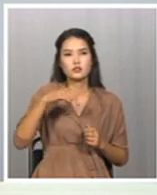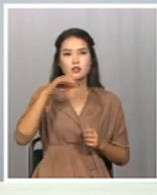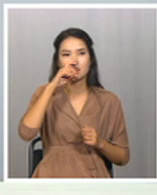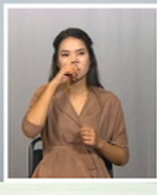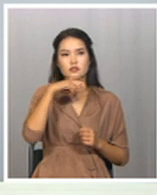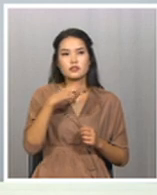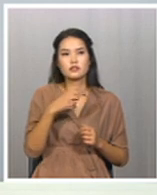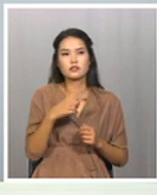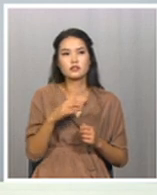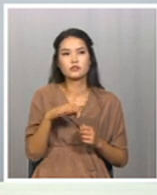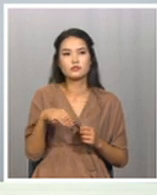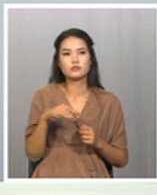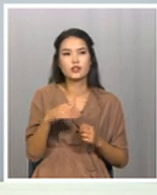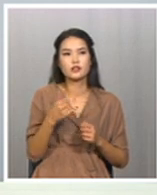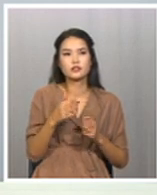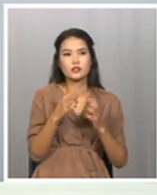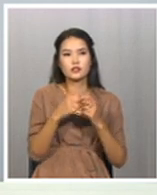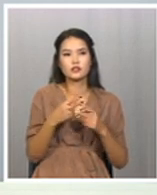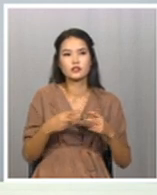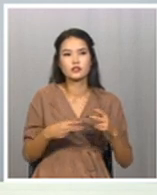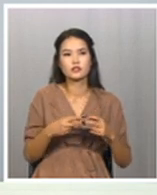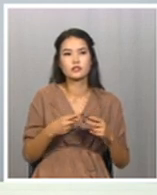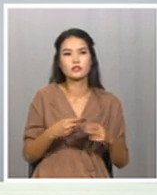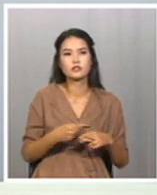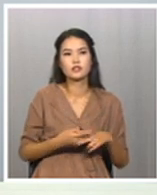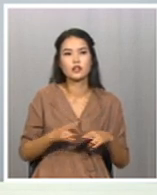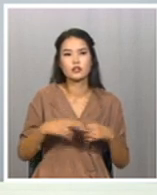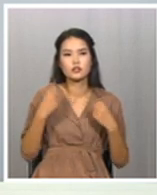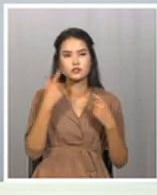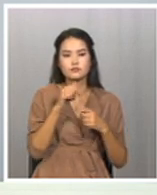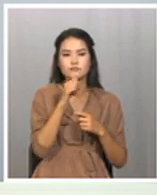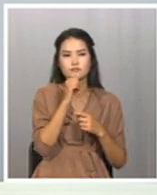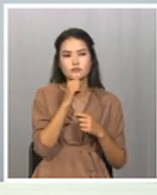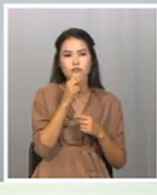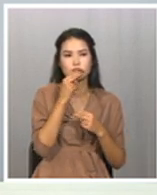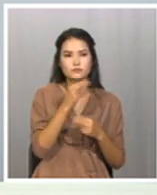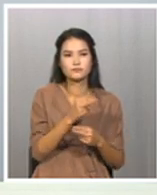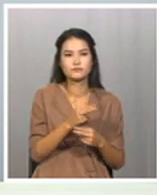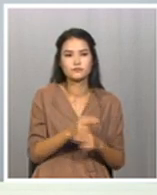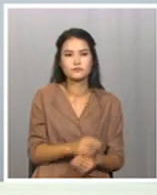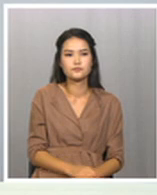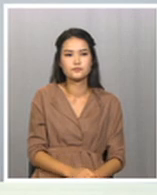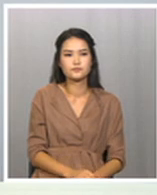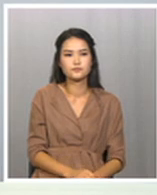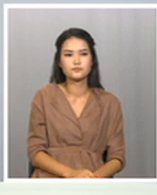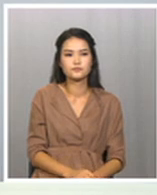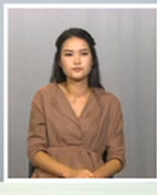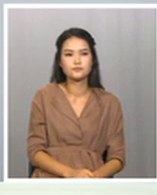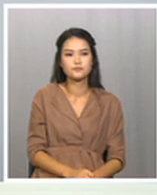тұздармен әрекеттесуі. Оны түсіну үшін келесі тәжірибені қарастырып көрейік.